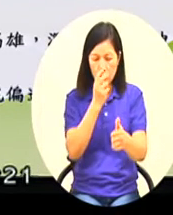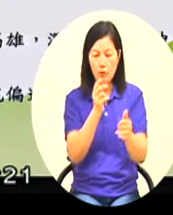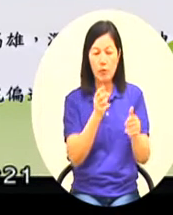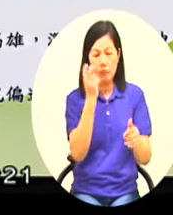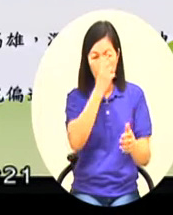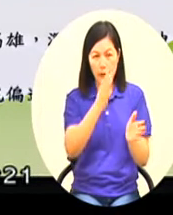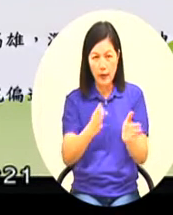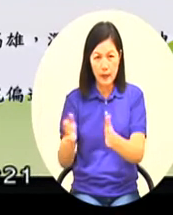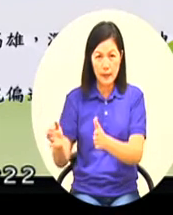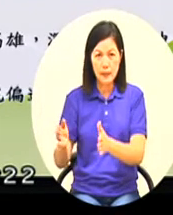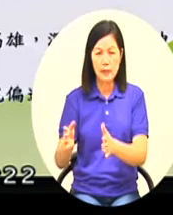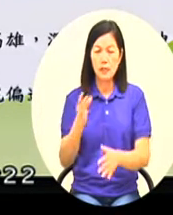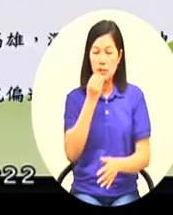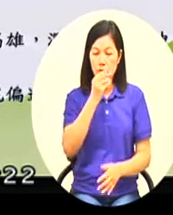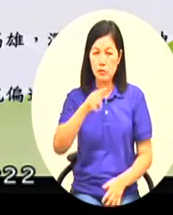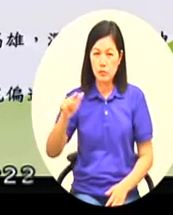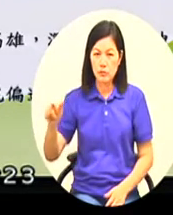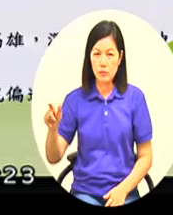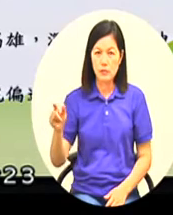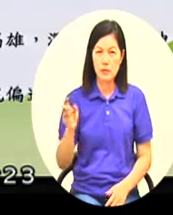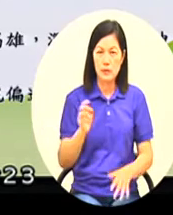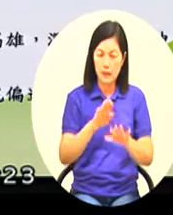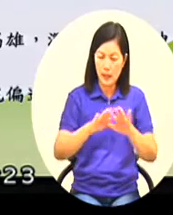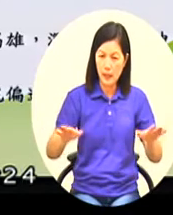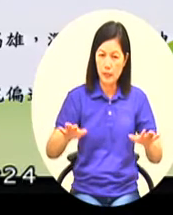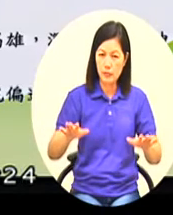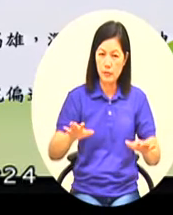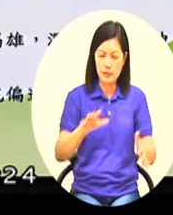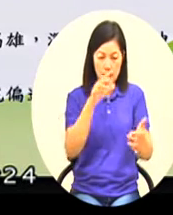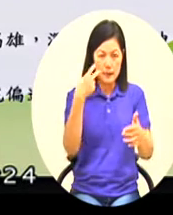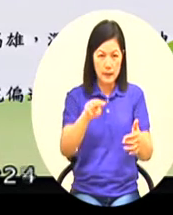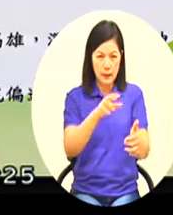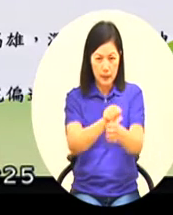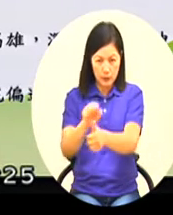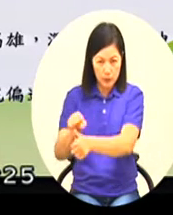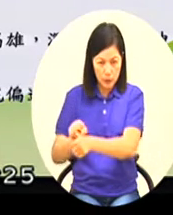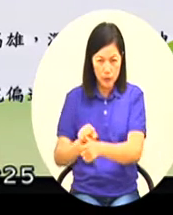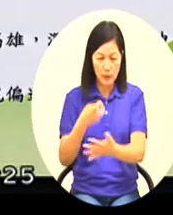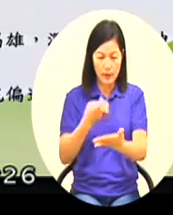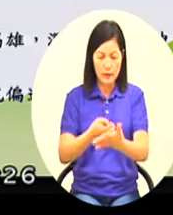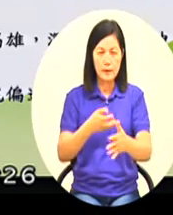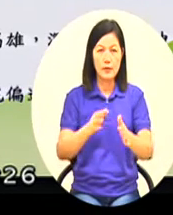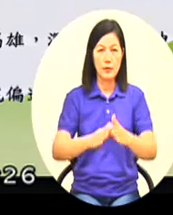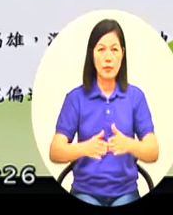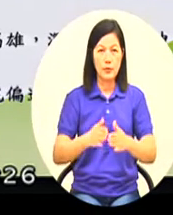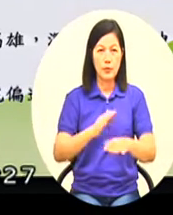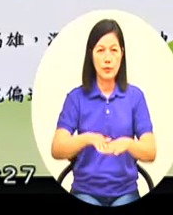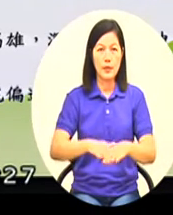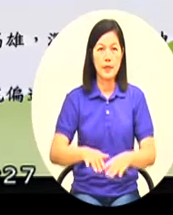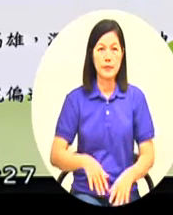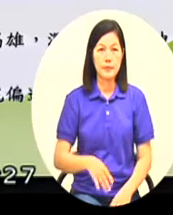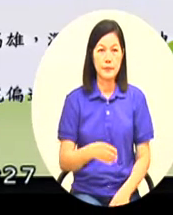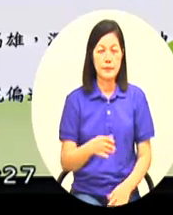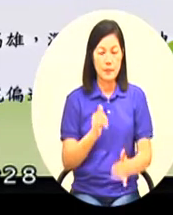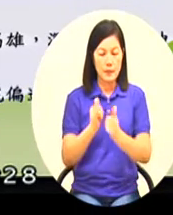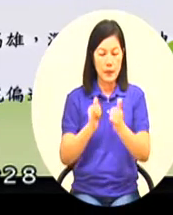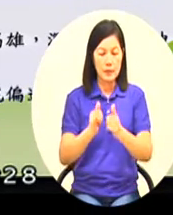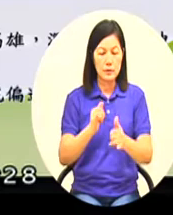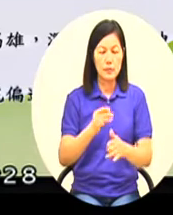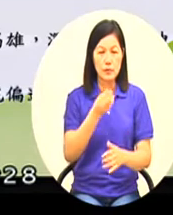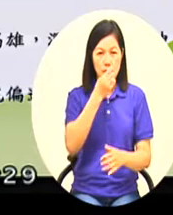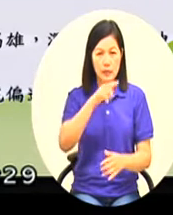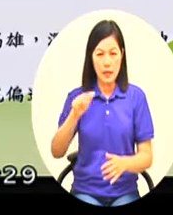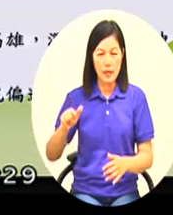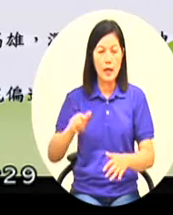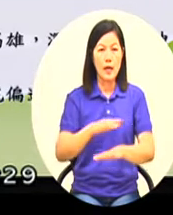品安全联合稽查的取缔，那维护我们消费者的一个食的安全，那执行我们国家的